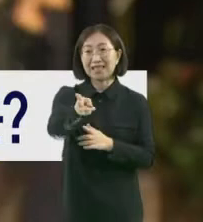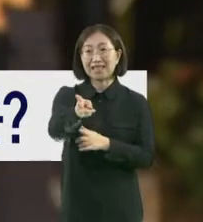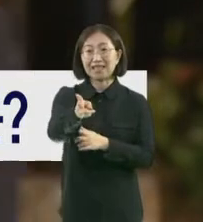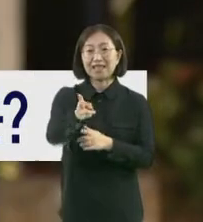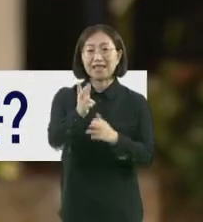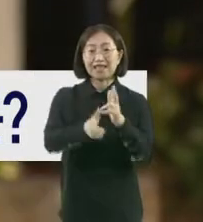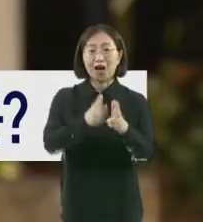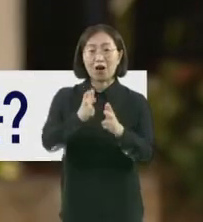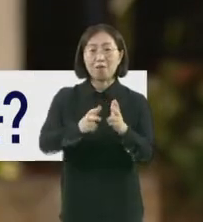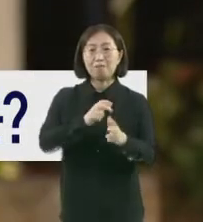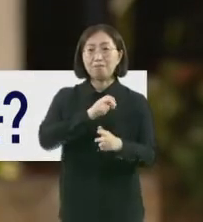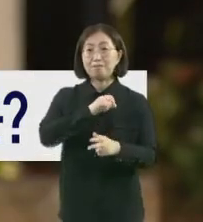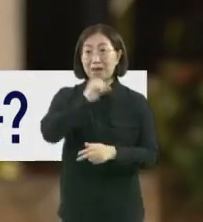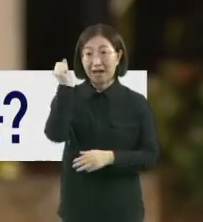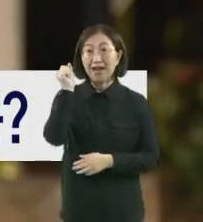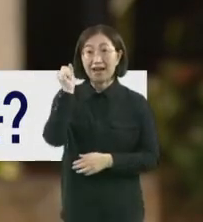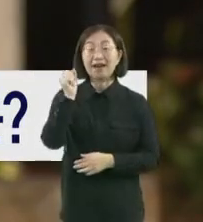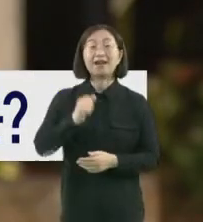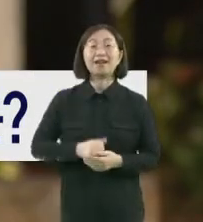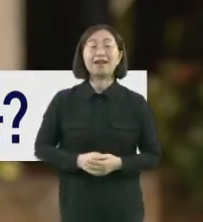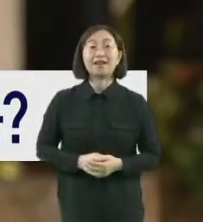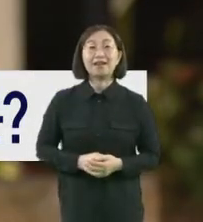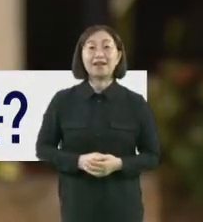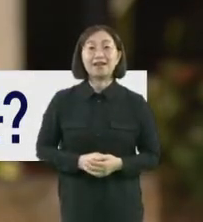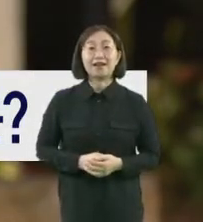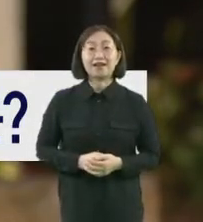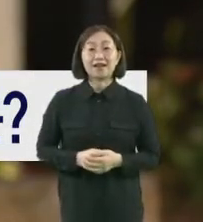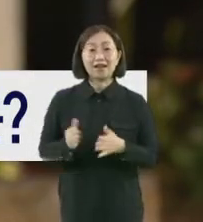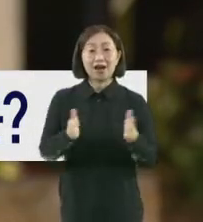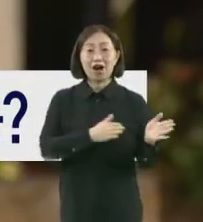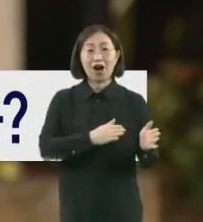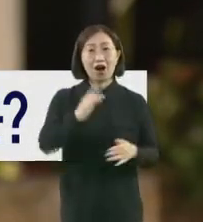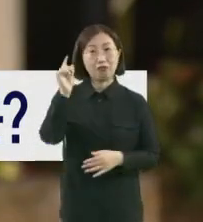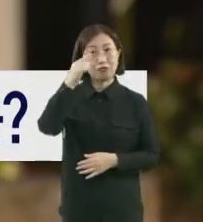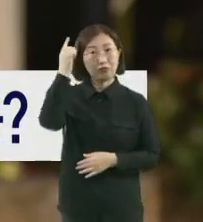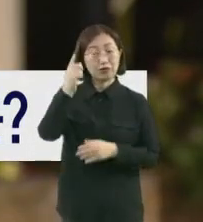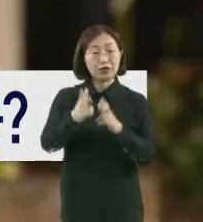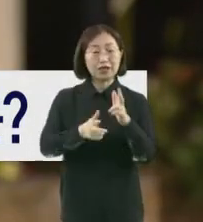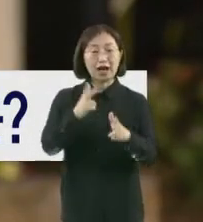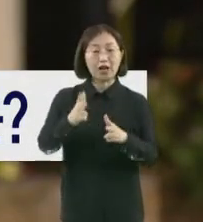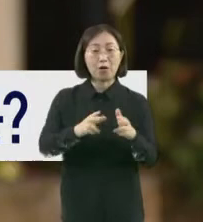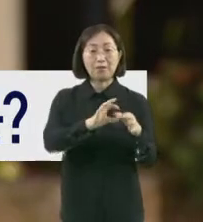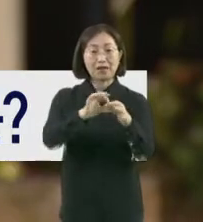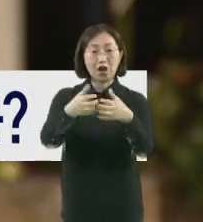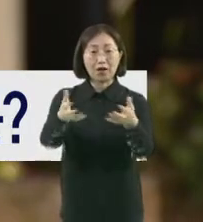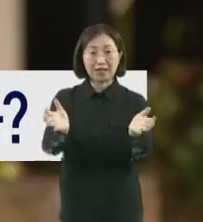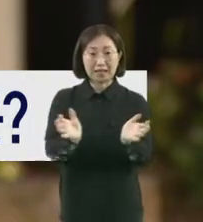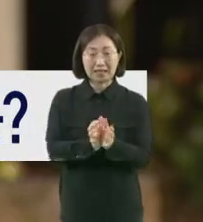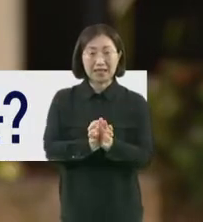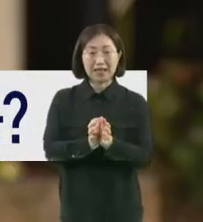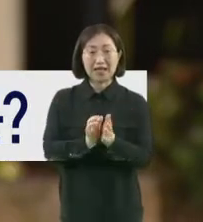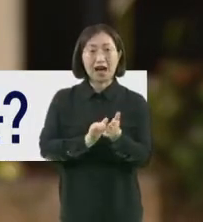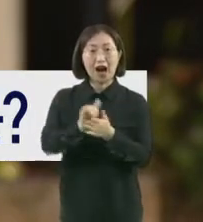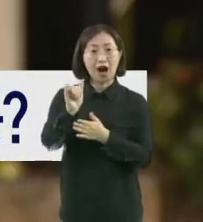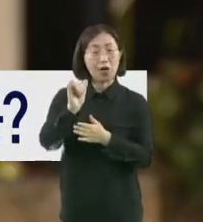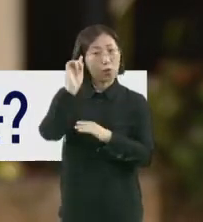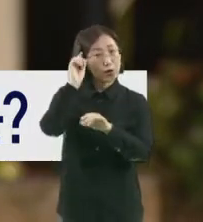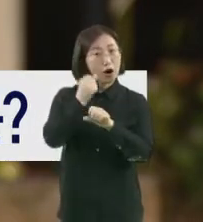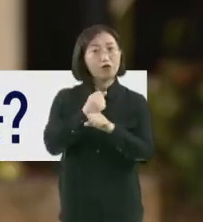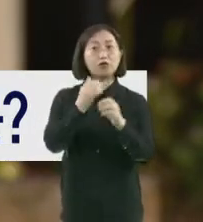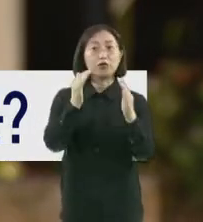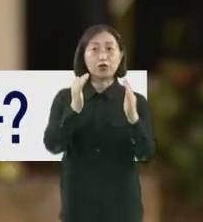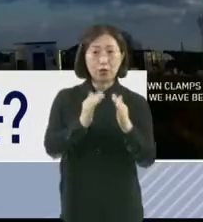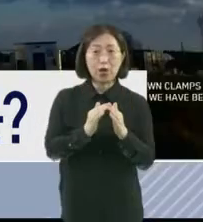사실상 확정된 거나 같고요. 우리가 우주산업 클러스터는 우리가 항우연을 포함한 우주산업에